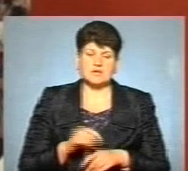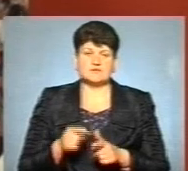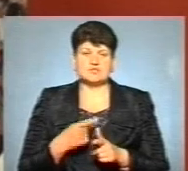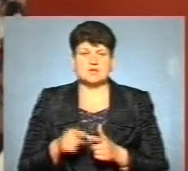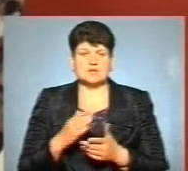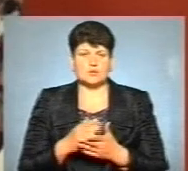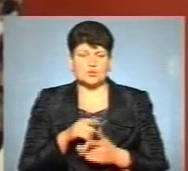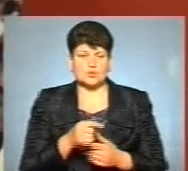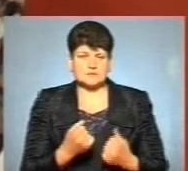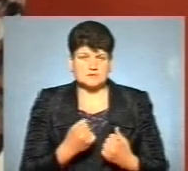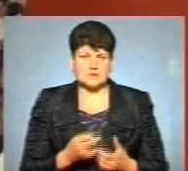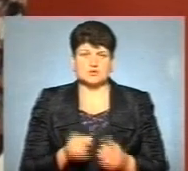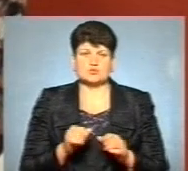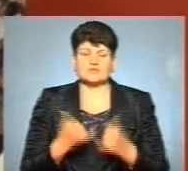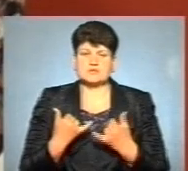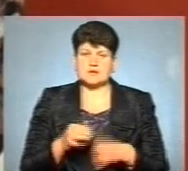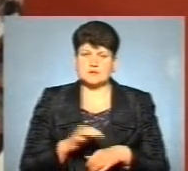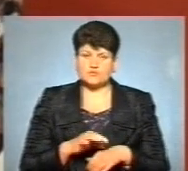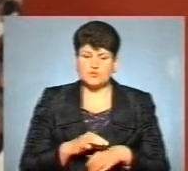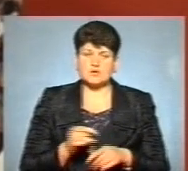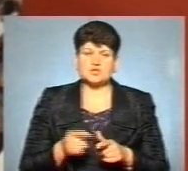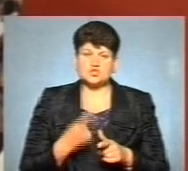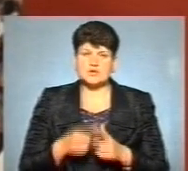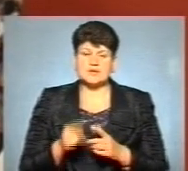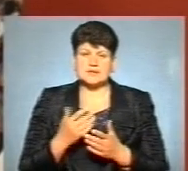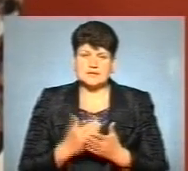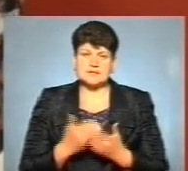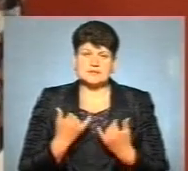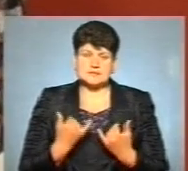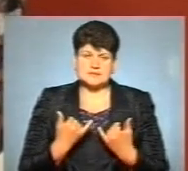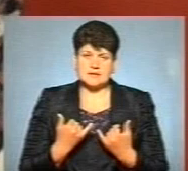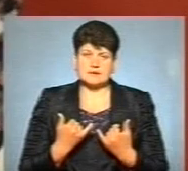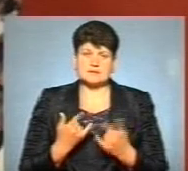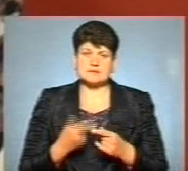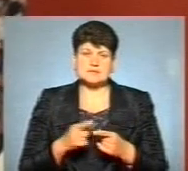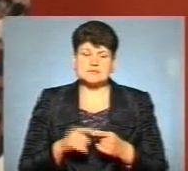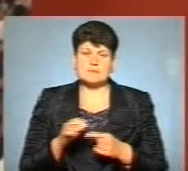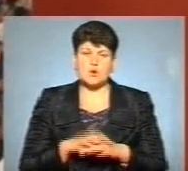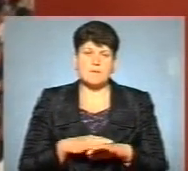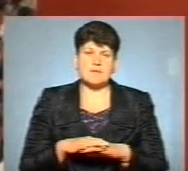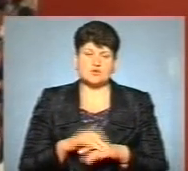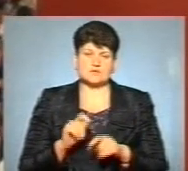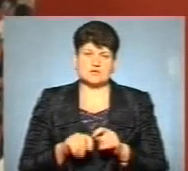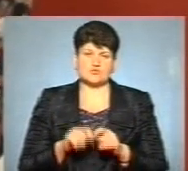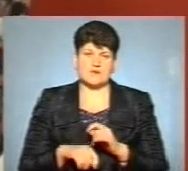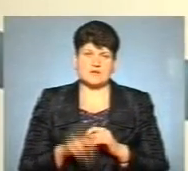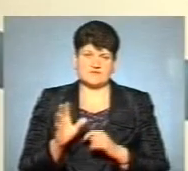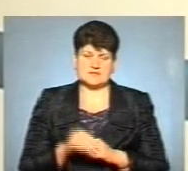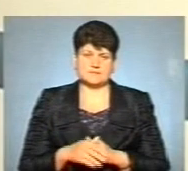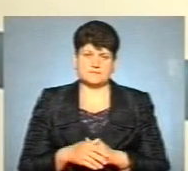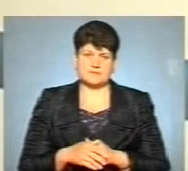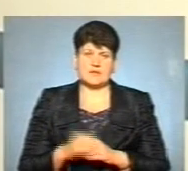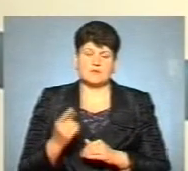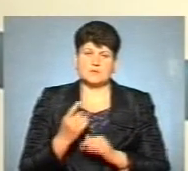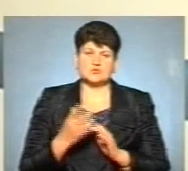антитіла, чи він зараз, можливо, хворий. Чи йдеться про таке дійсно масове тестування для всіх? Ну, перш за